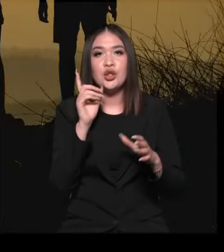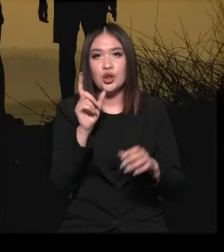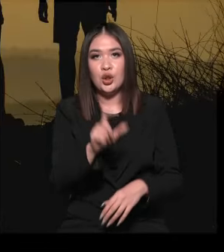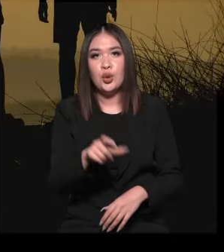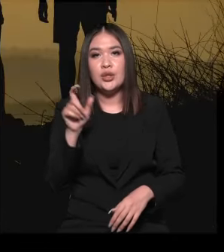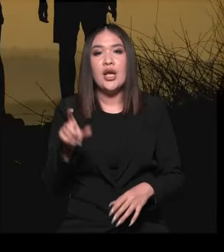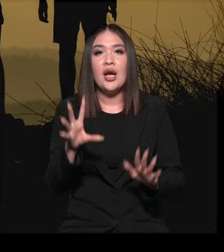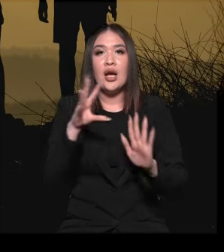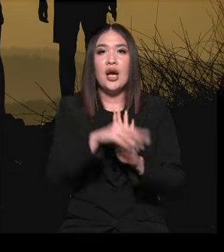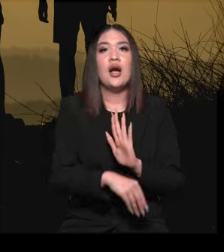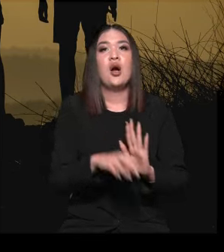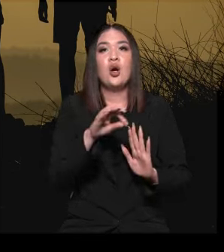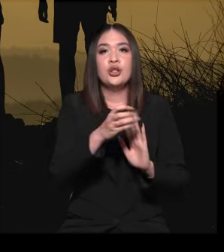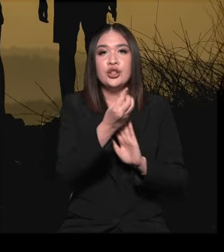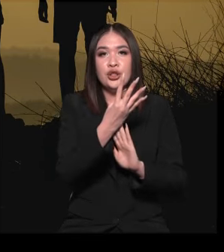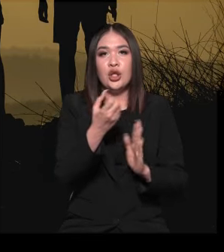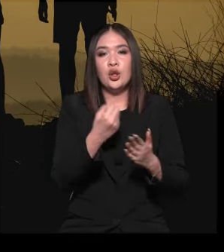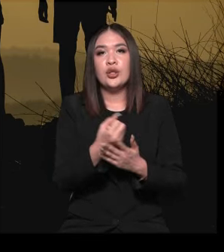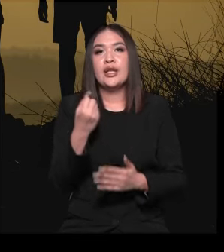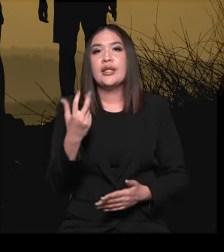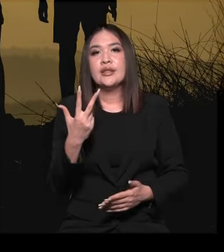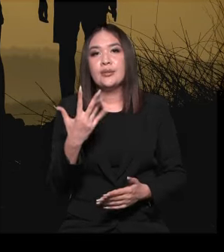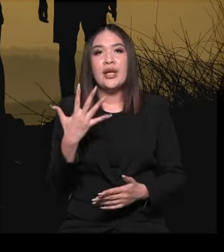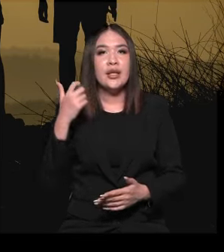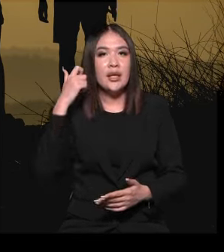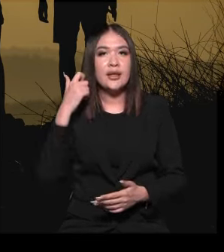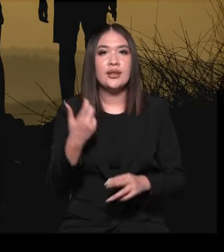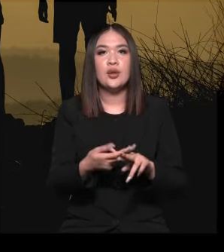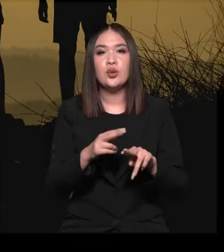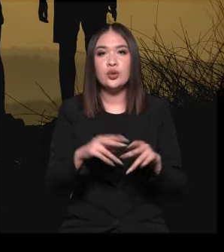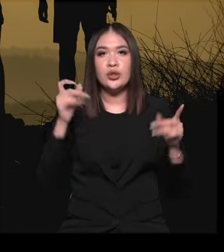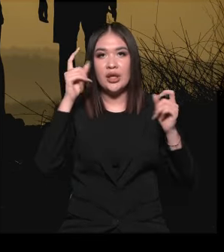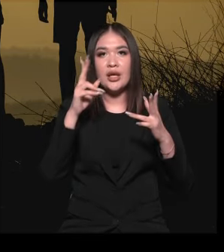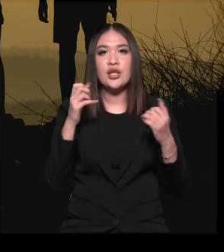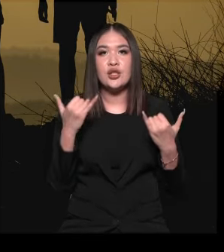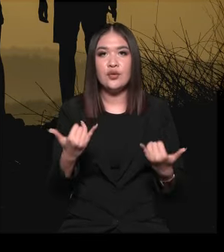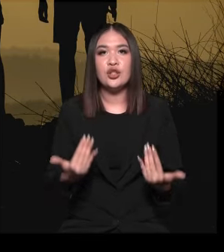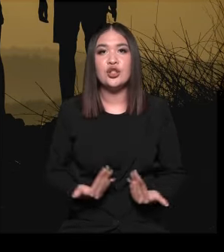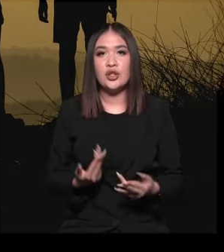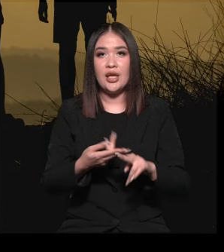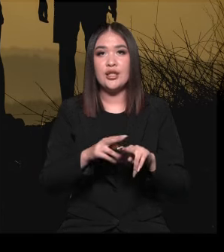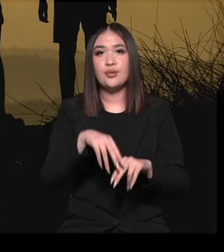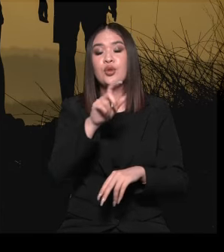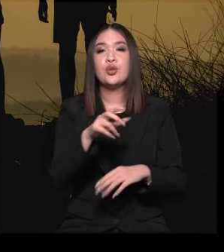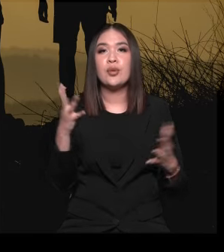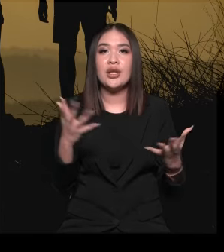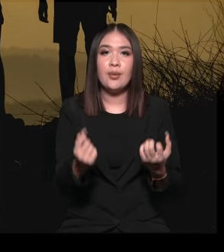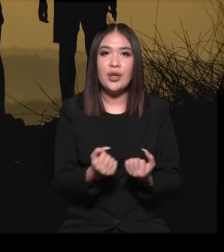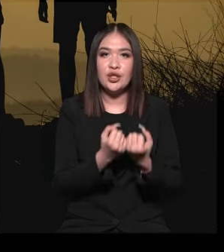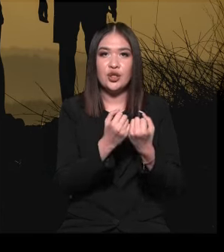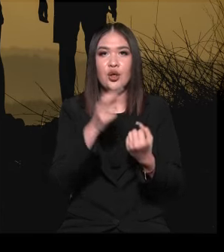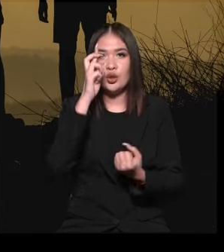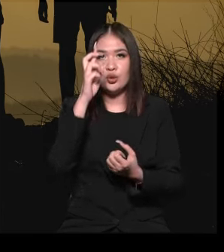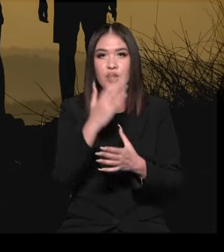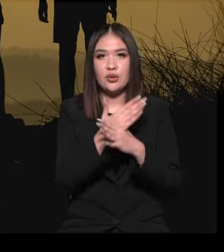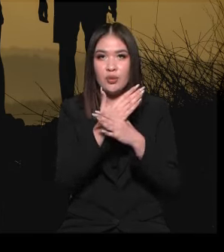категорию относятся граждане от 14 до 35 лет. Я предлагаю узнать, как сегодня живется этим людям и какую поддержку им оказывает